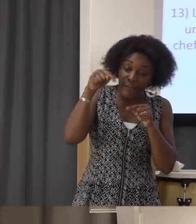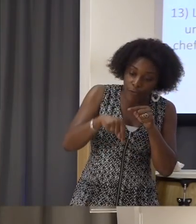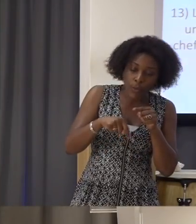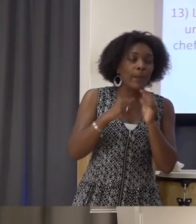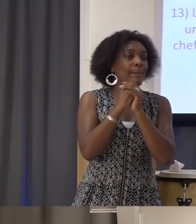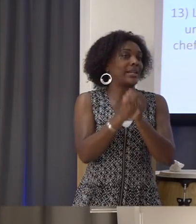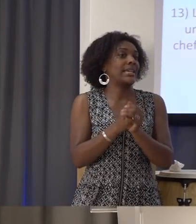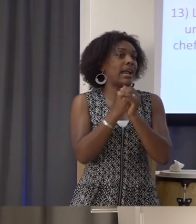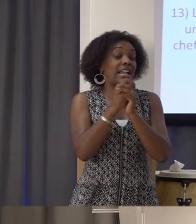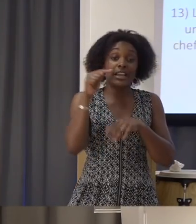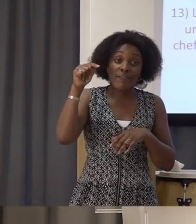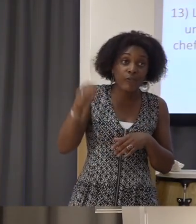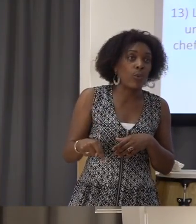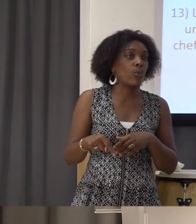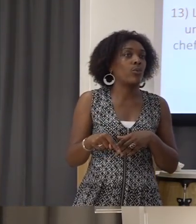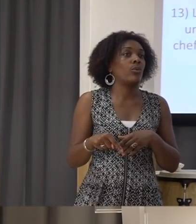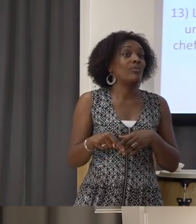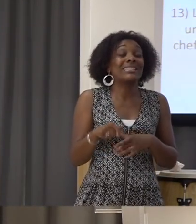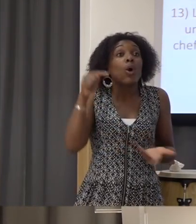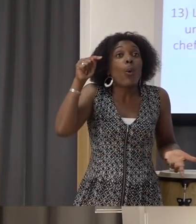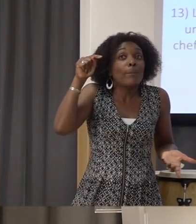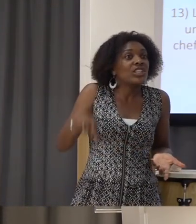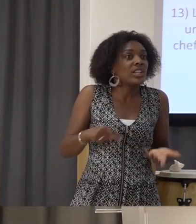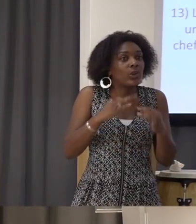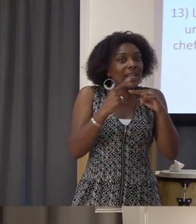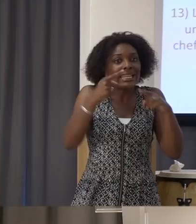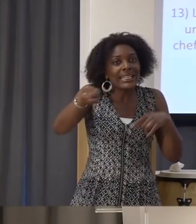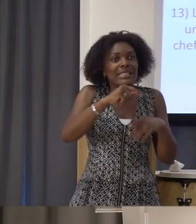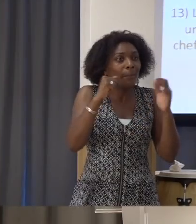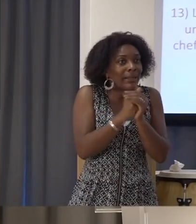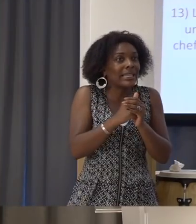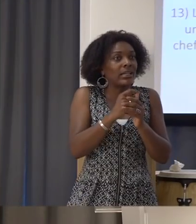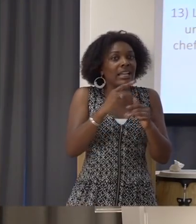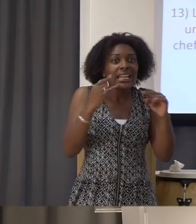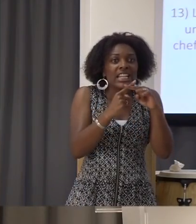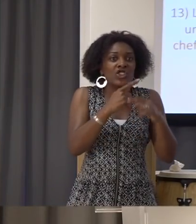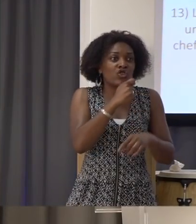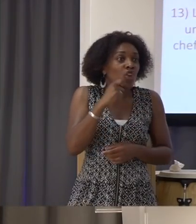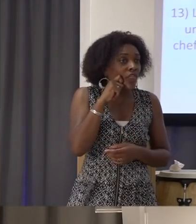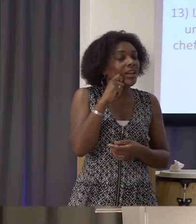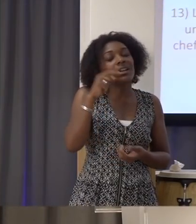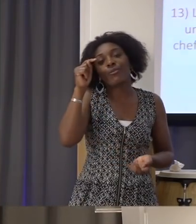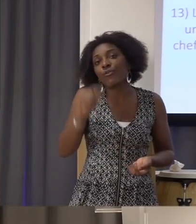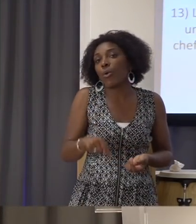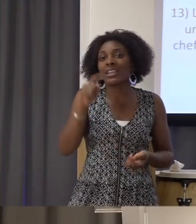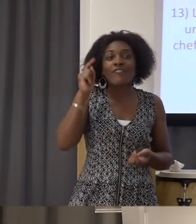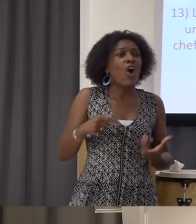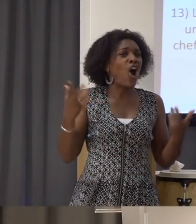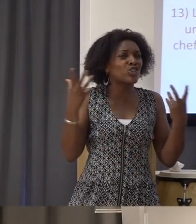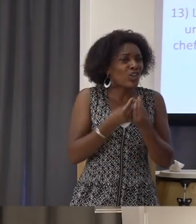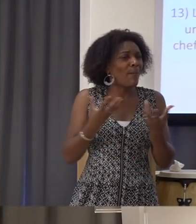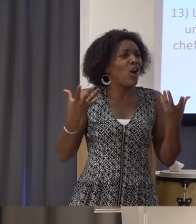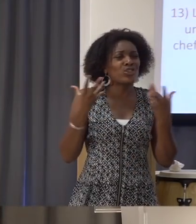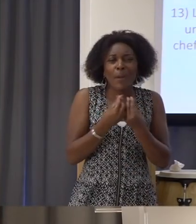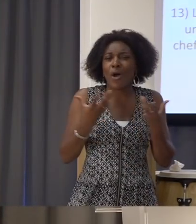prière. C'est impératif pour l'Église de faire des jeûnes, tous ensemble, en